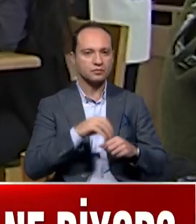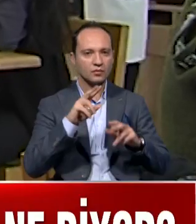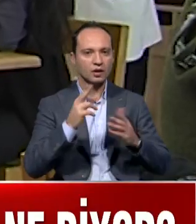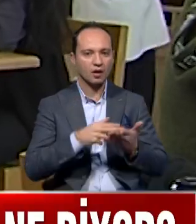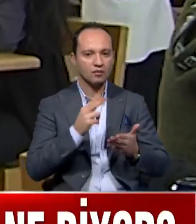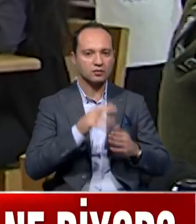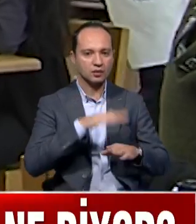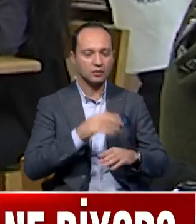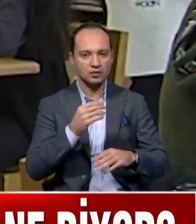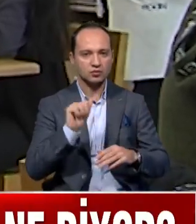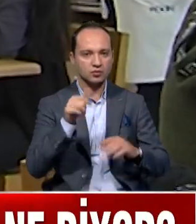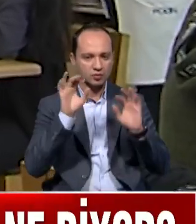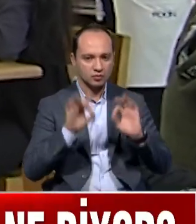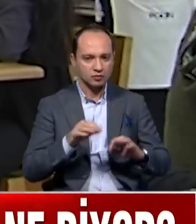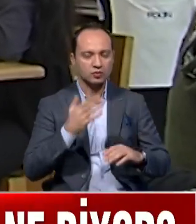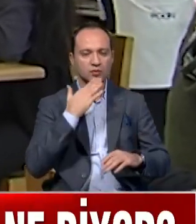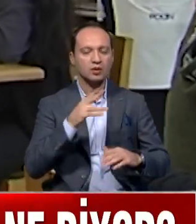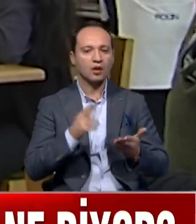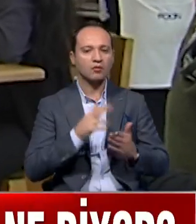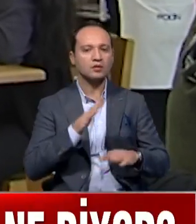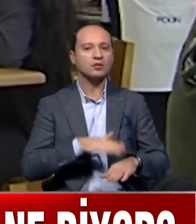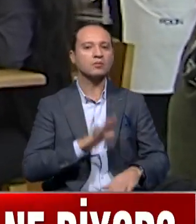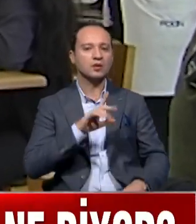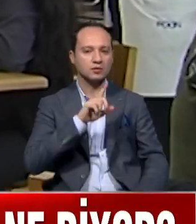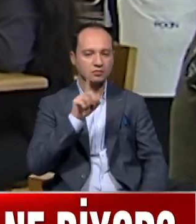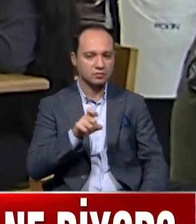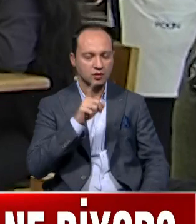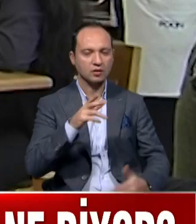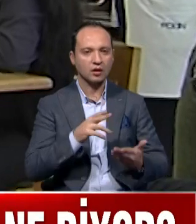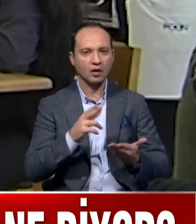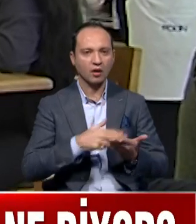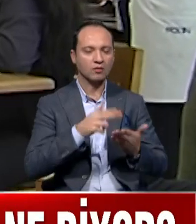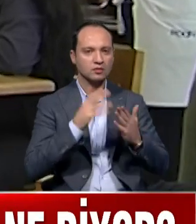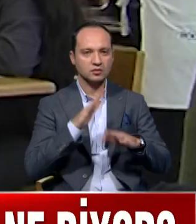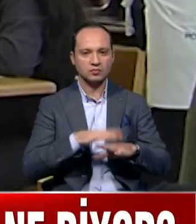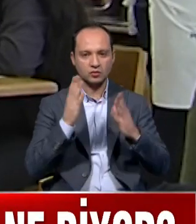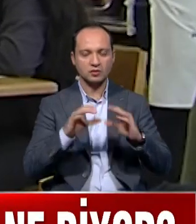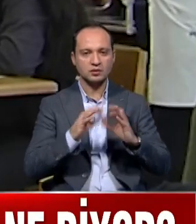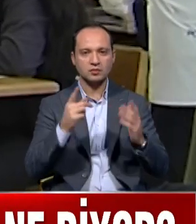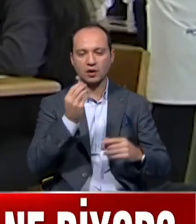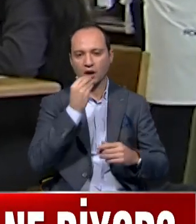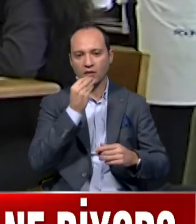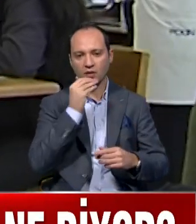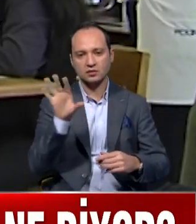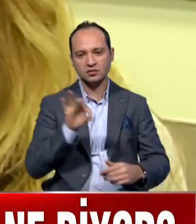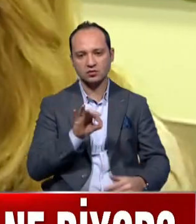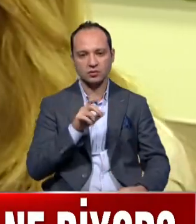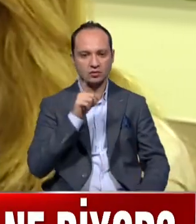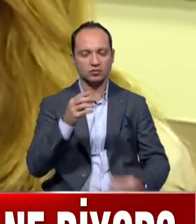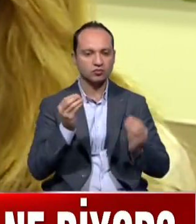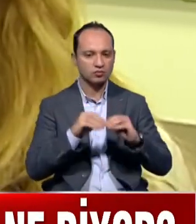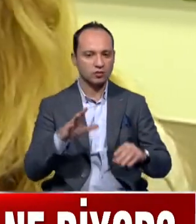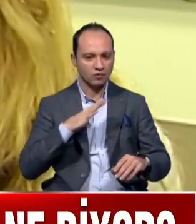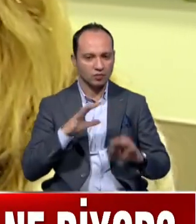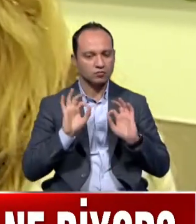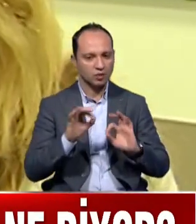kahvaltı ederek mi güne başlamalıyız yoksa kahvaltı etmemeli miyiz? Kahvaltı edecek olanlarsa nasıl bir kahvaltı tercih etmeli? Yumurta